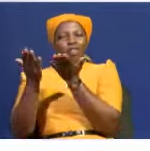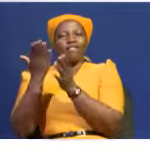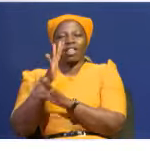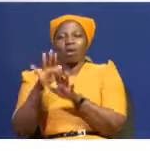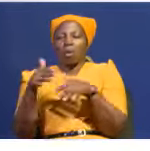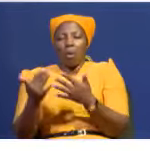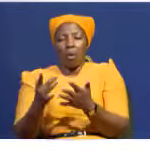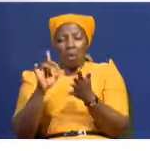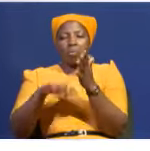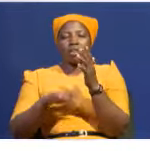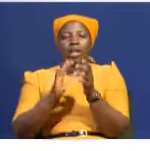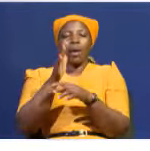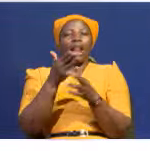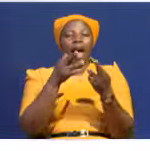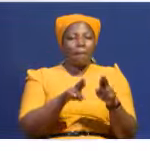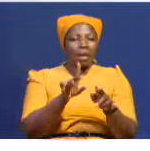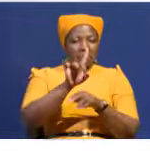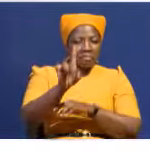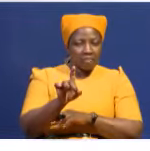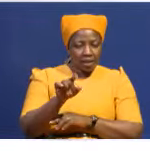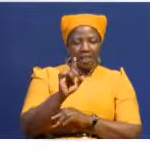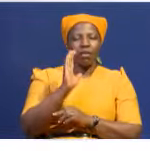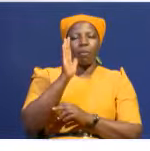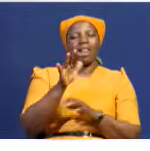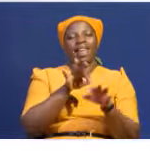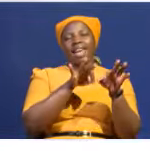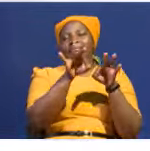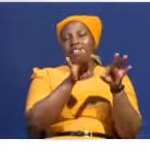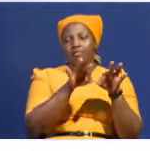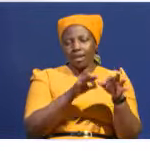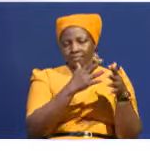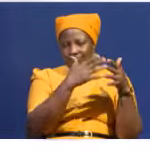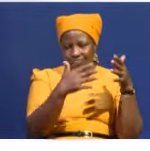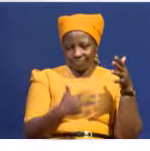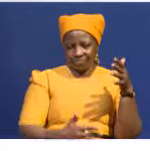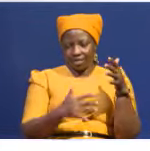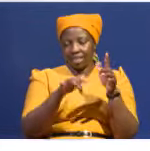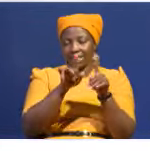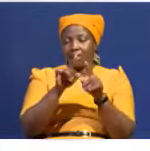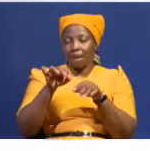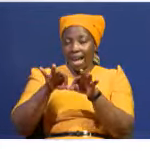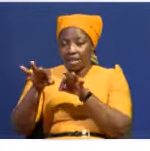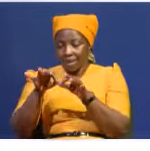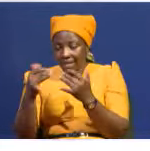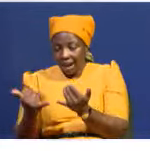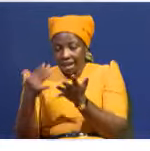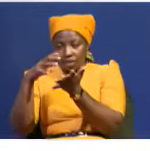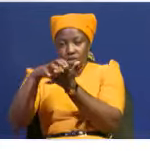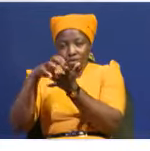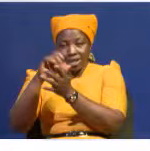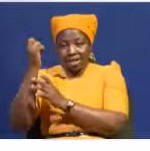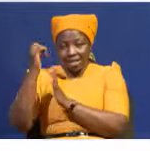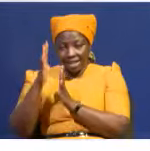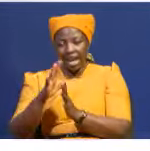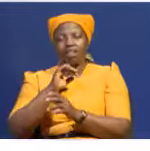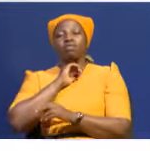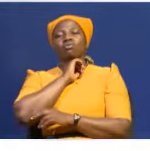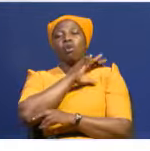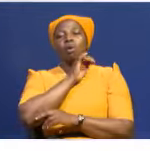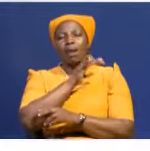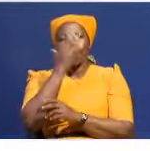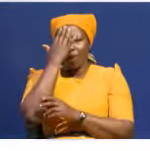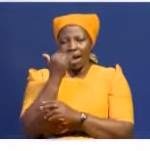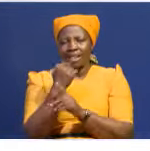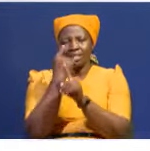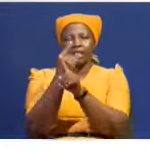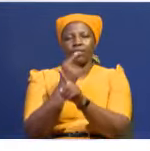ni namna gani? Atakuwa anazungumzia hayo yote na vile pia kuelezea hali iliyoko kwa sasa, kilio cha Wakenya kutokana na masuala